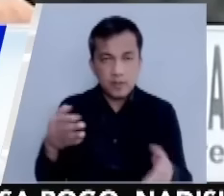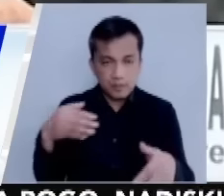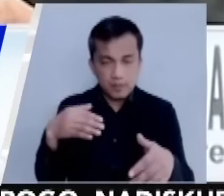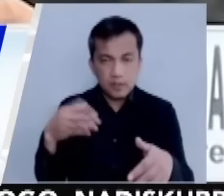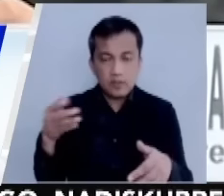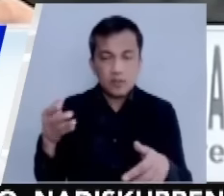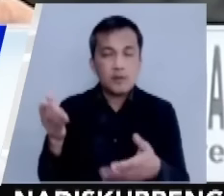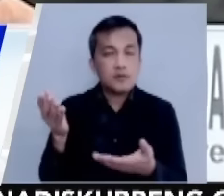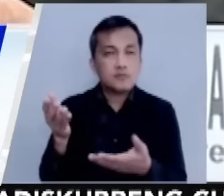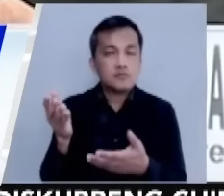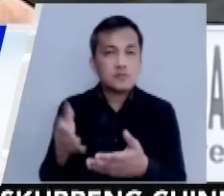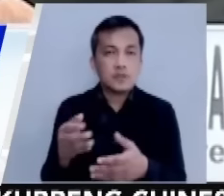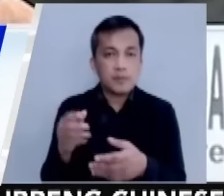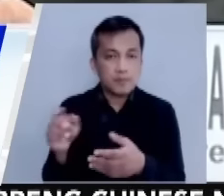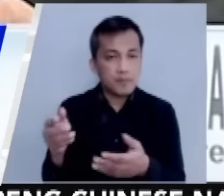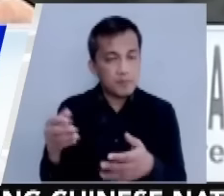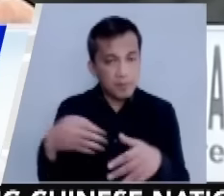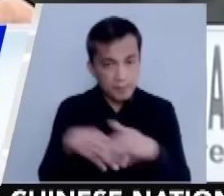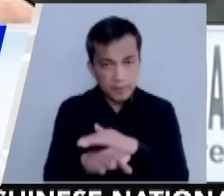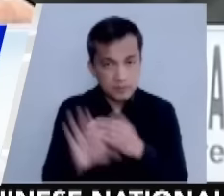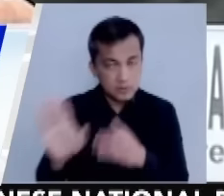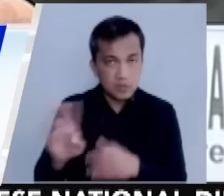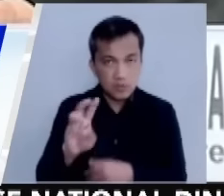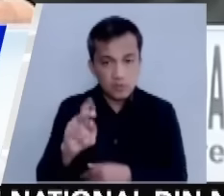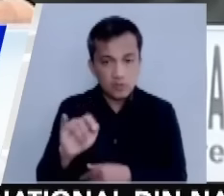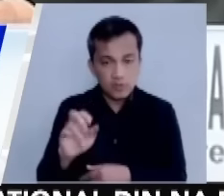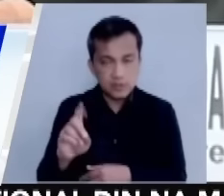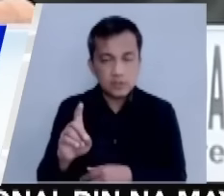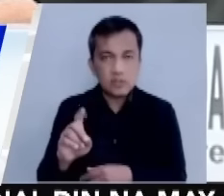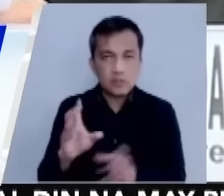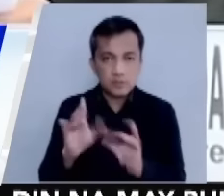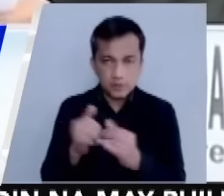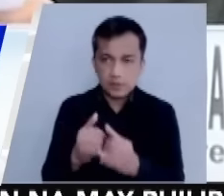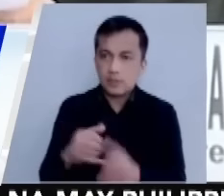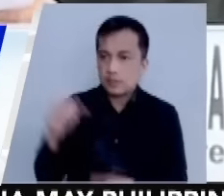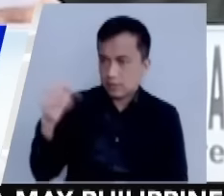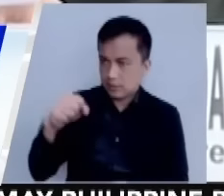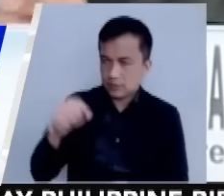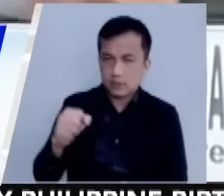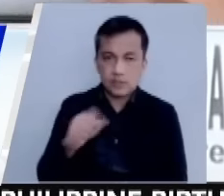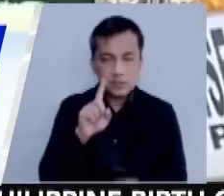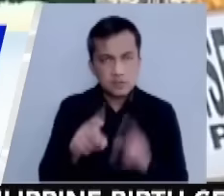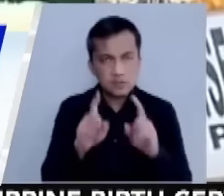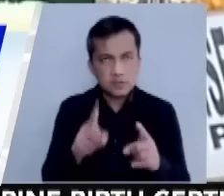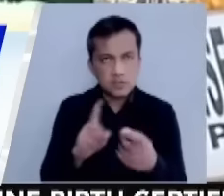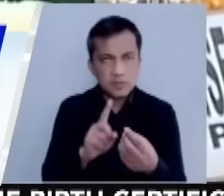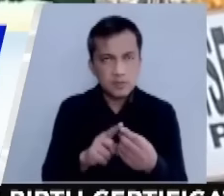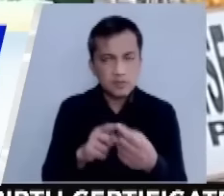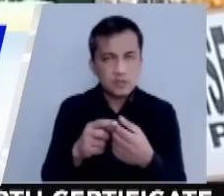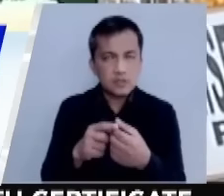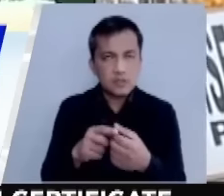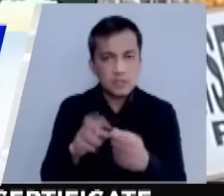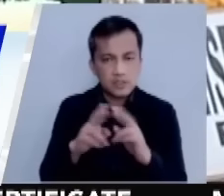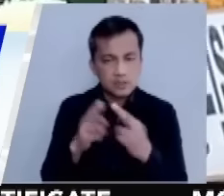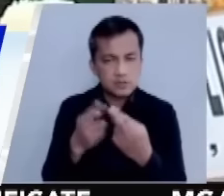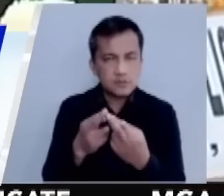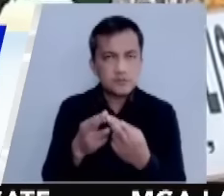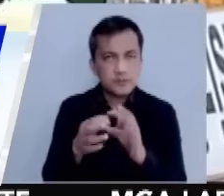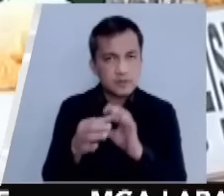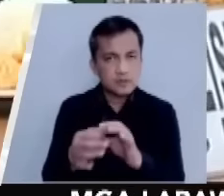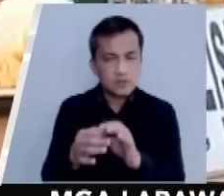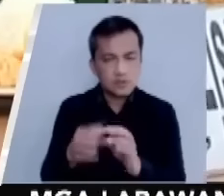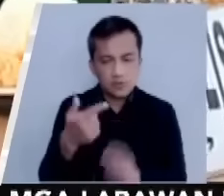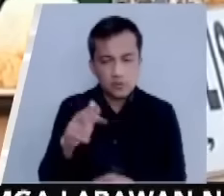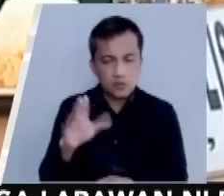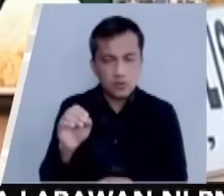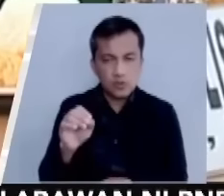Tinanong naman ni Senator Jinggo Estrada si Suwal Mayor Dong Kalugay tungkol sa umuling relasyon nila ni Gu. At pinagpaliwanag tungkol sa kanyang